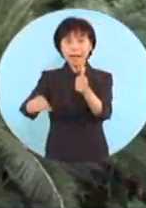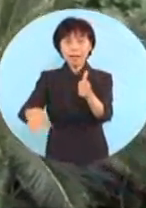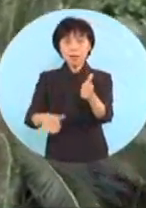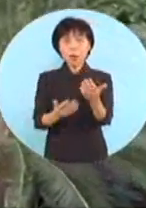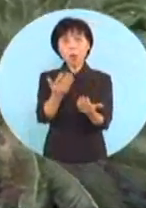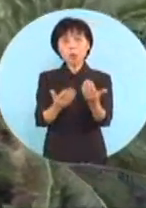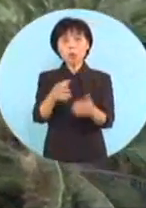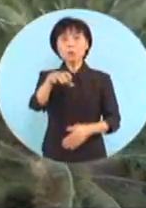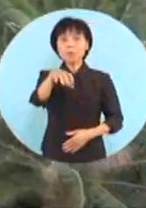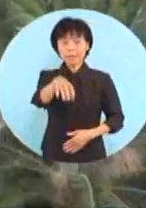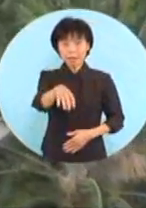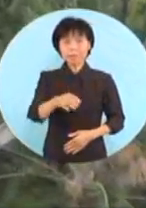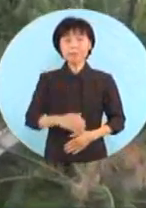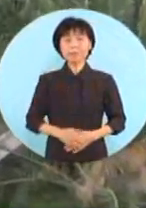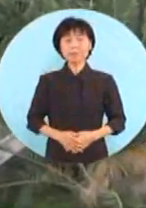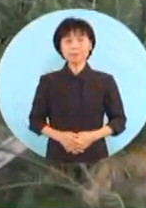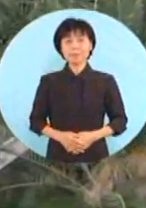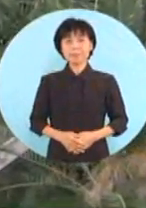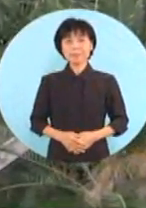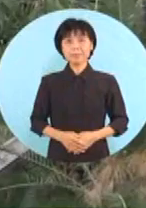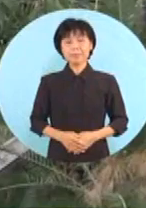館。